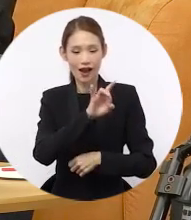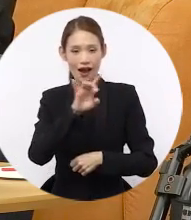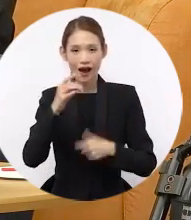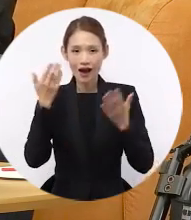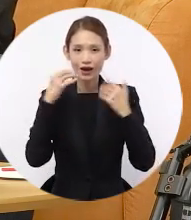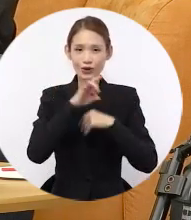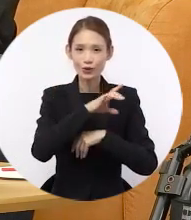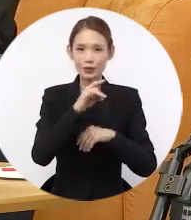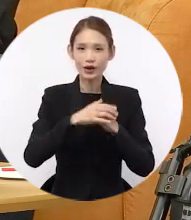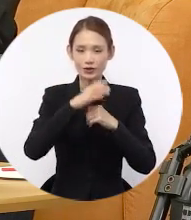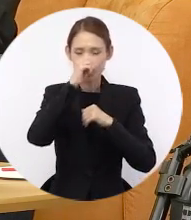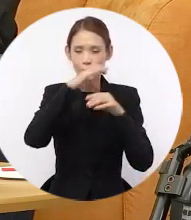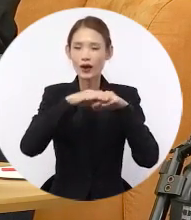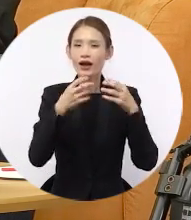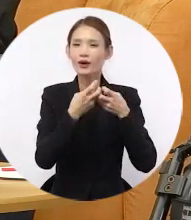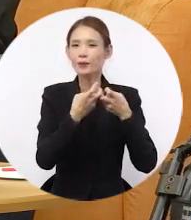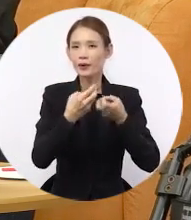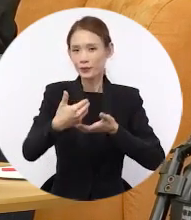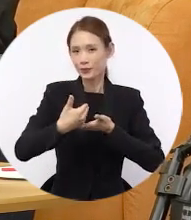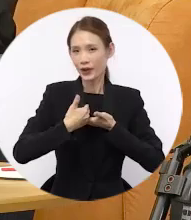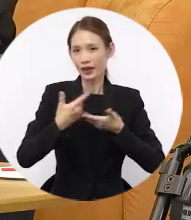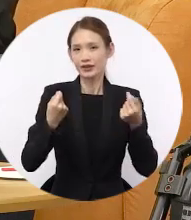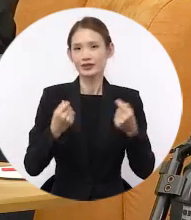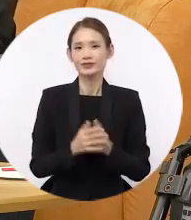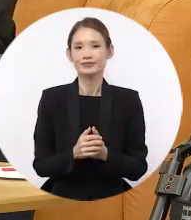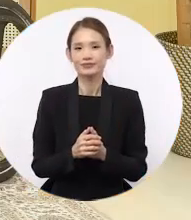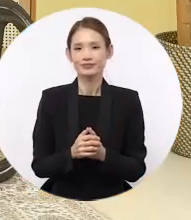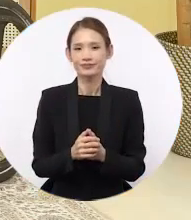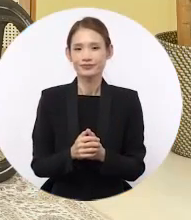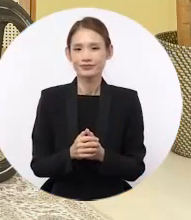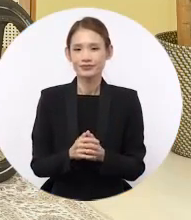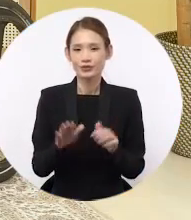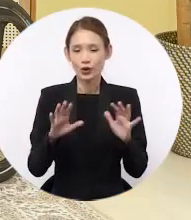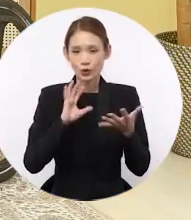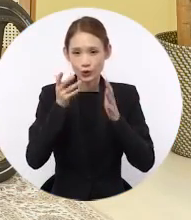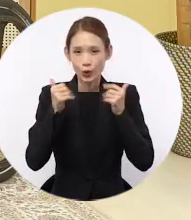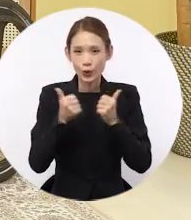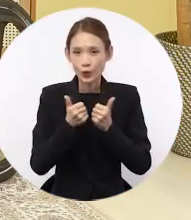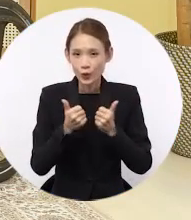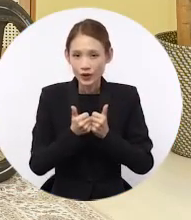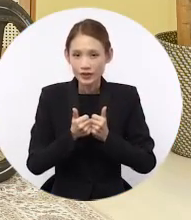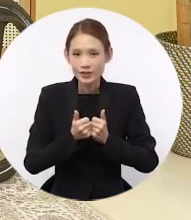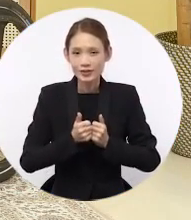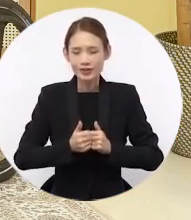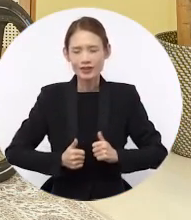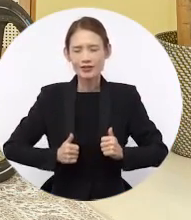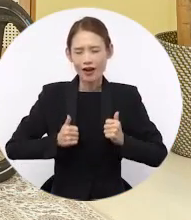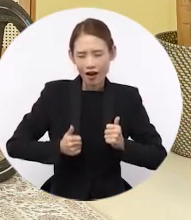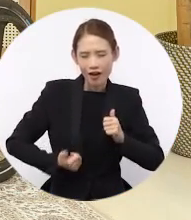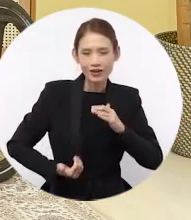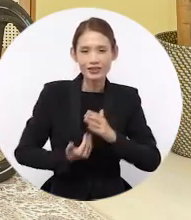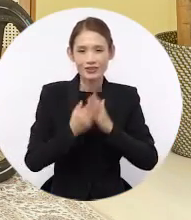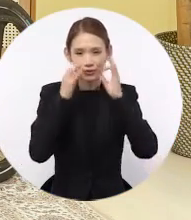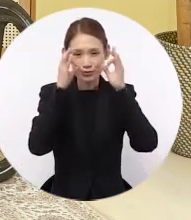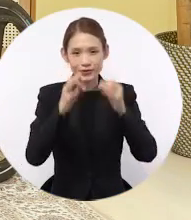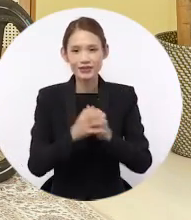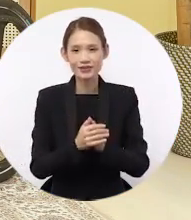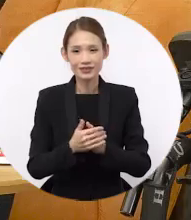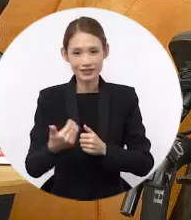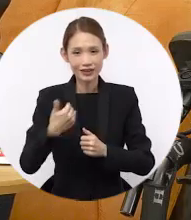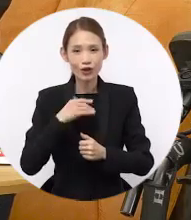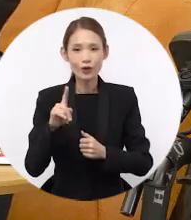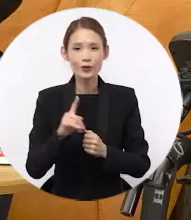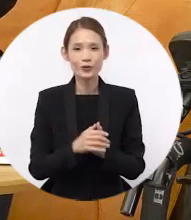또 좋은 대안들을 만들어 주시리라 생각됩니다. 네. 자, 우리 오늘 토론 이렇게 또 박진감 넘치게 지켜보셨는데 예원 학생